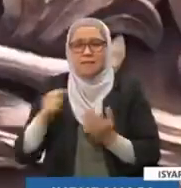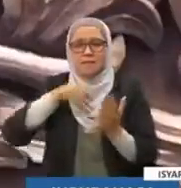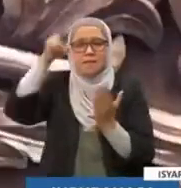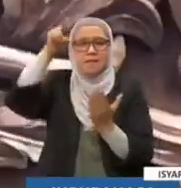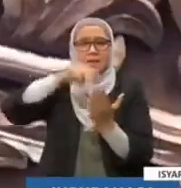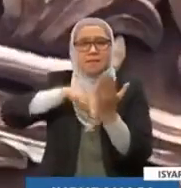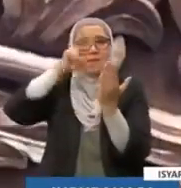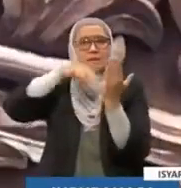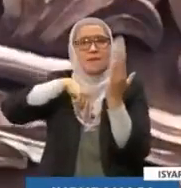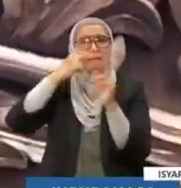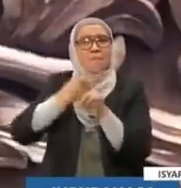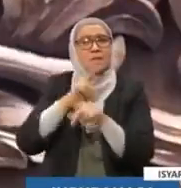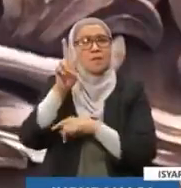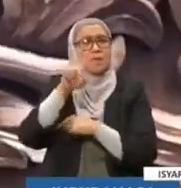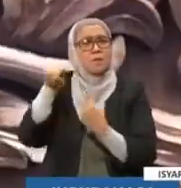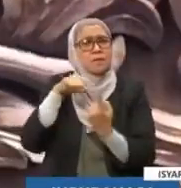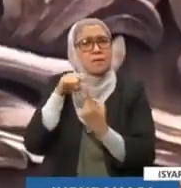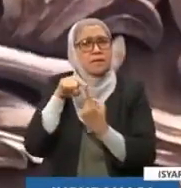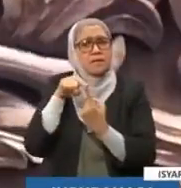Bacaan kali kedua bila ya?